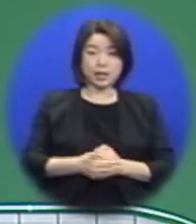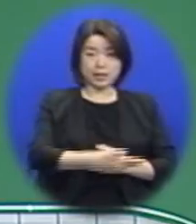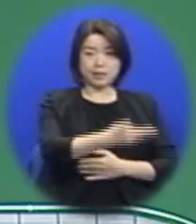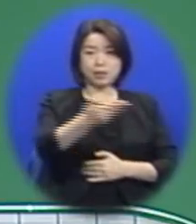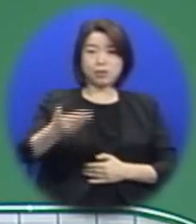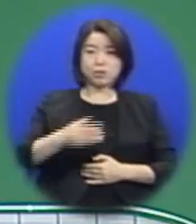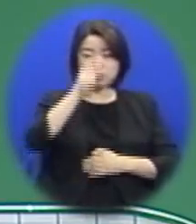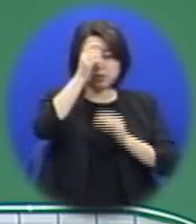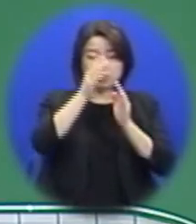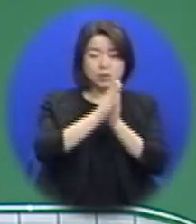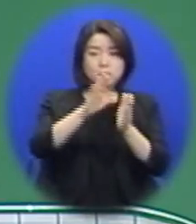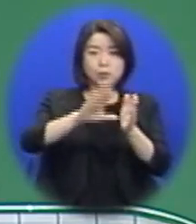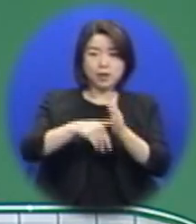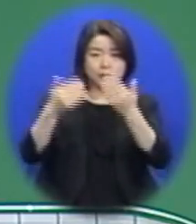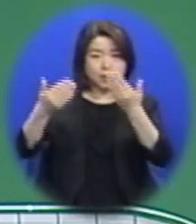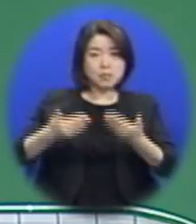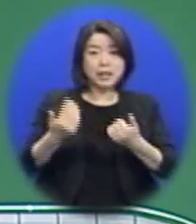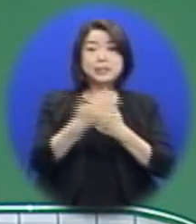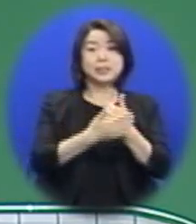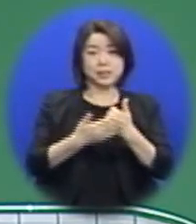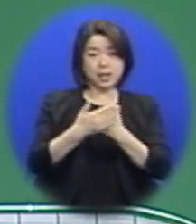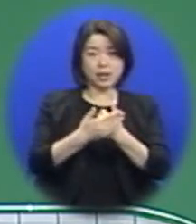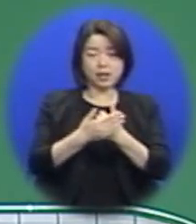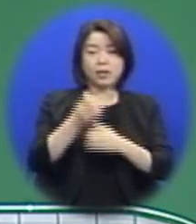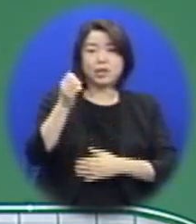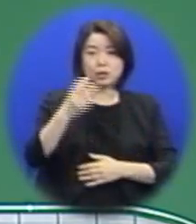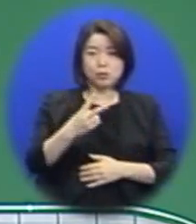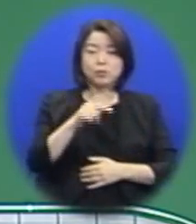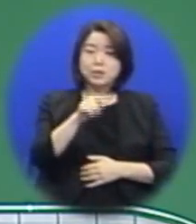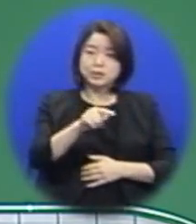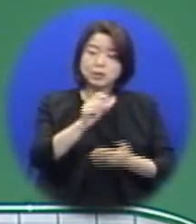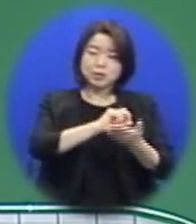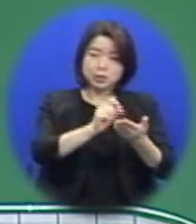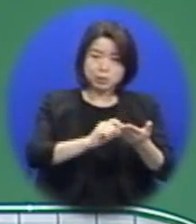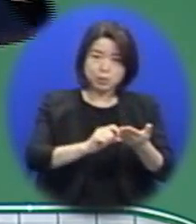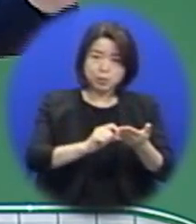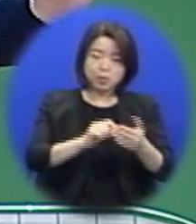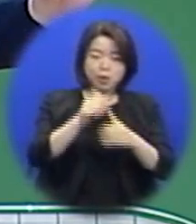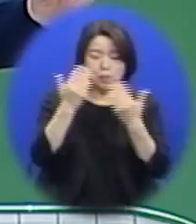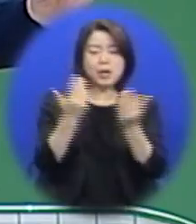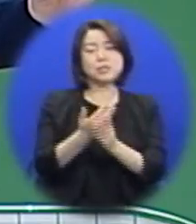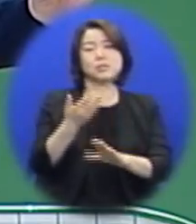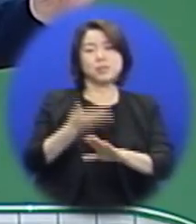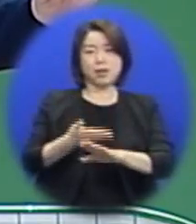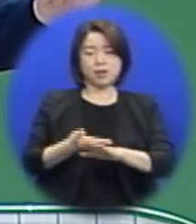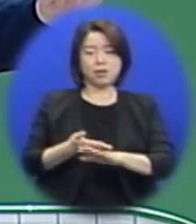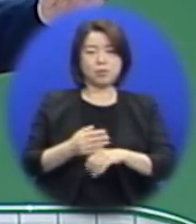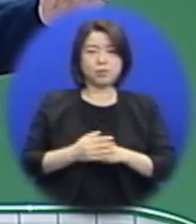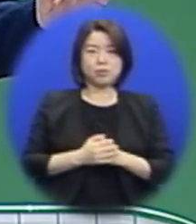여러분, 기도하면서 받은 은혜 그리고 그것을 기록하는 것은 완전히 다른 것입니다.